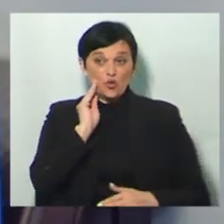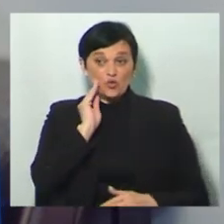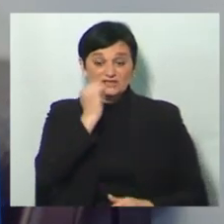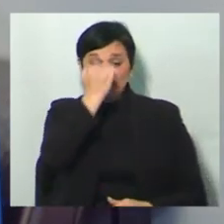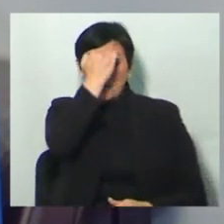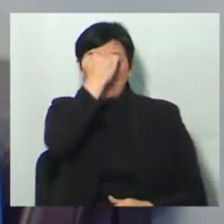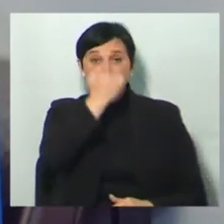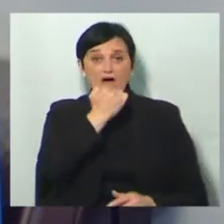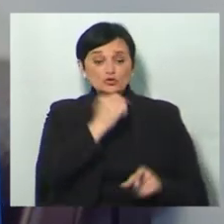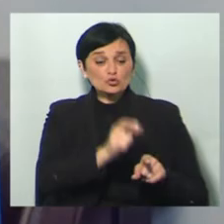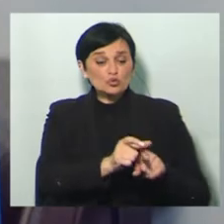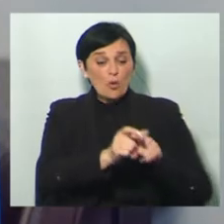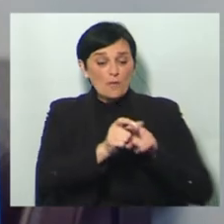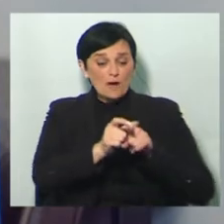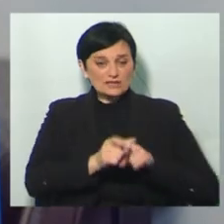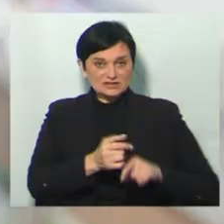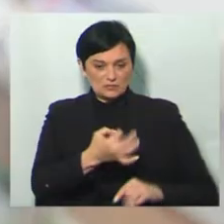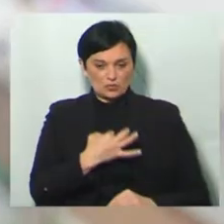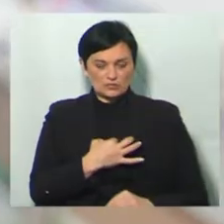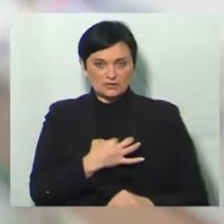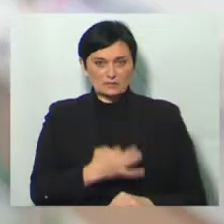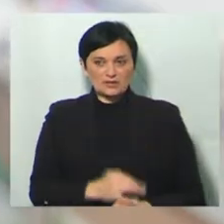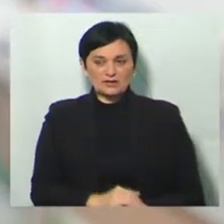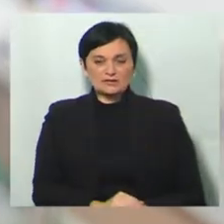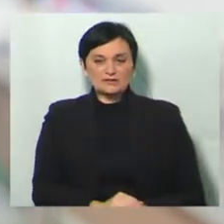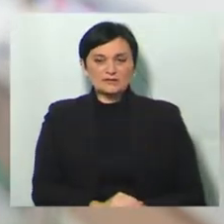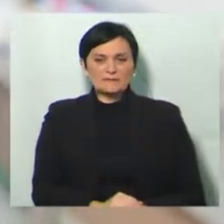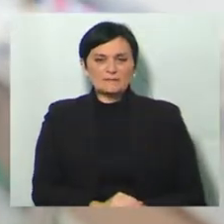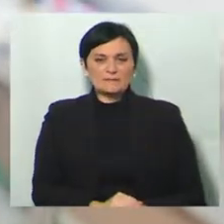მადლობას მეუბნებია.